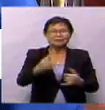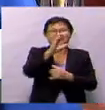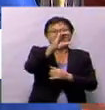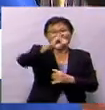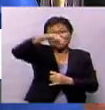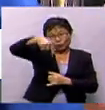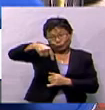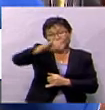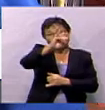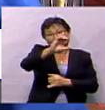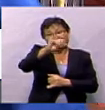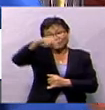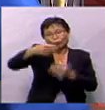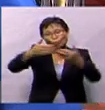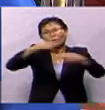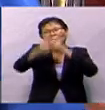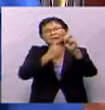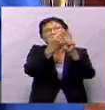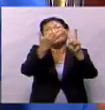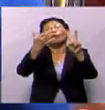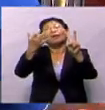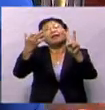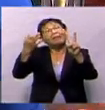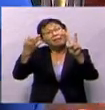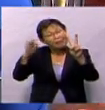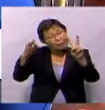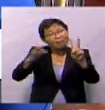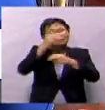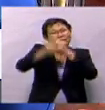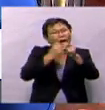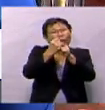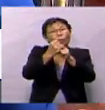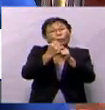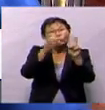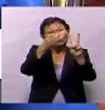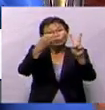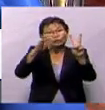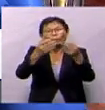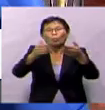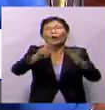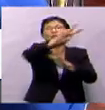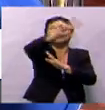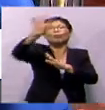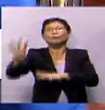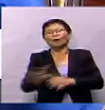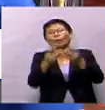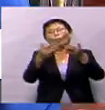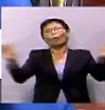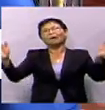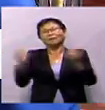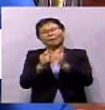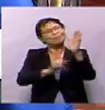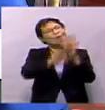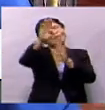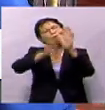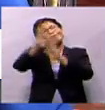akan dibuka tahun depan. Akhir tahun ini, mulai tahun depan dibuka 24 jam. Jadi bila 24 jam dengan pembangunan itu